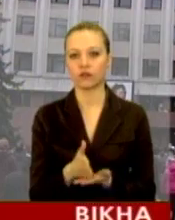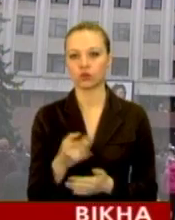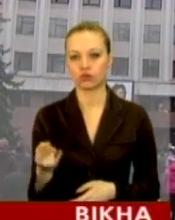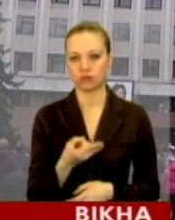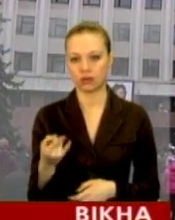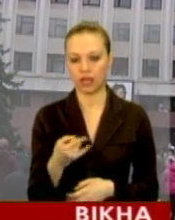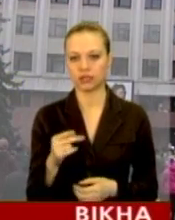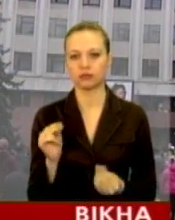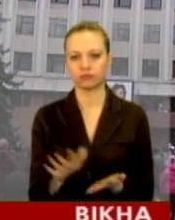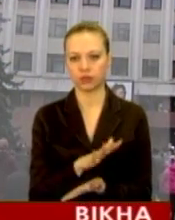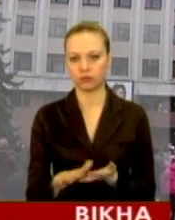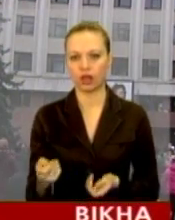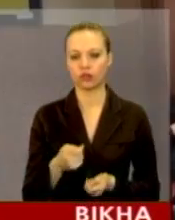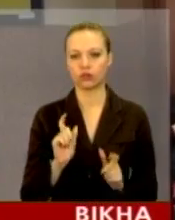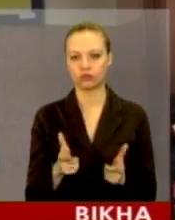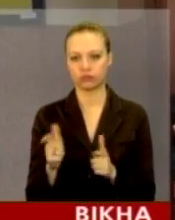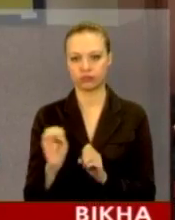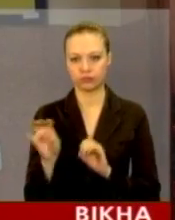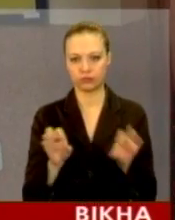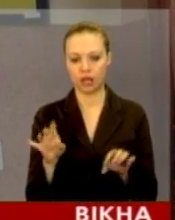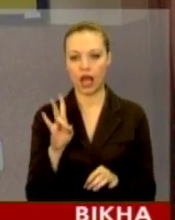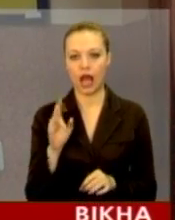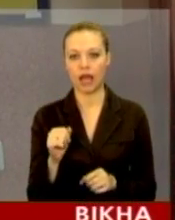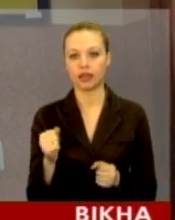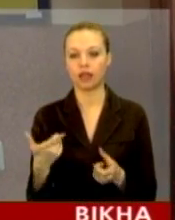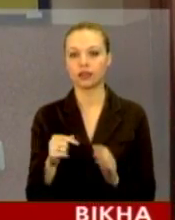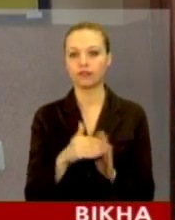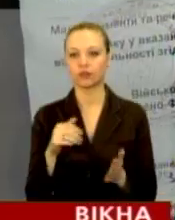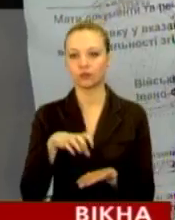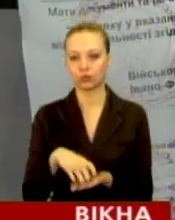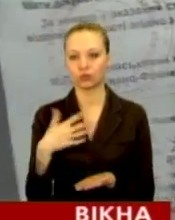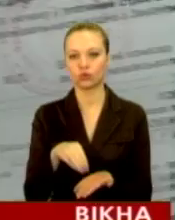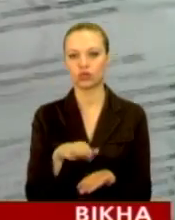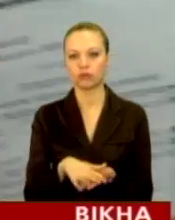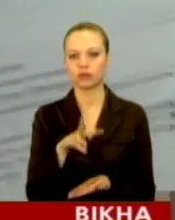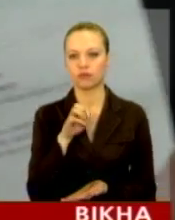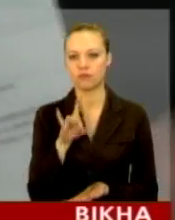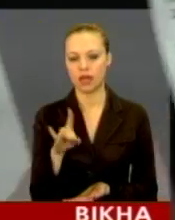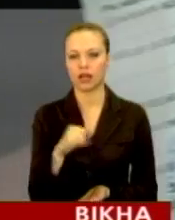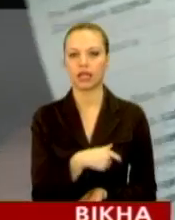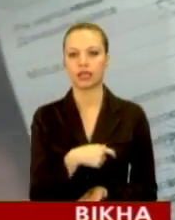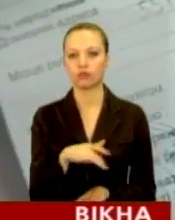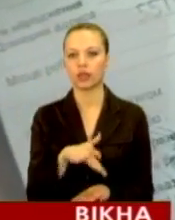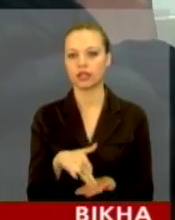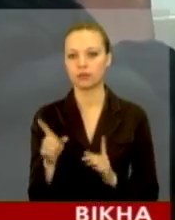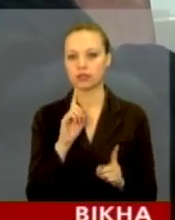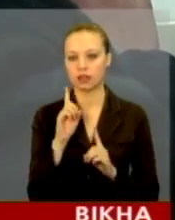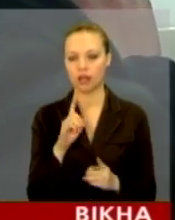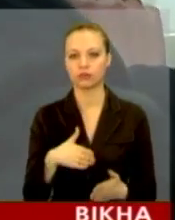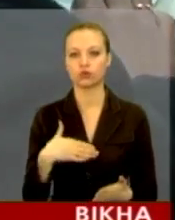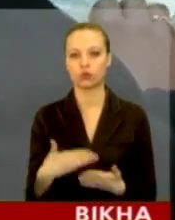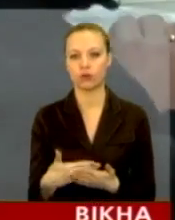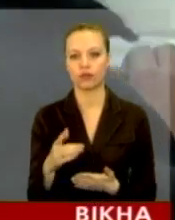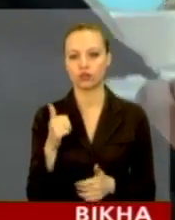таксі. Безоплатно розвозять повістки, а на призовному пункті вже записалися мер та депутати міськради.